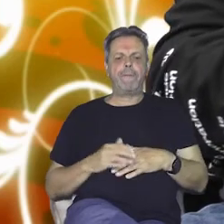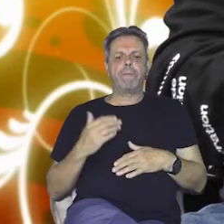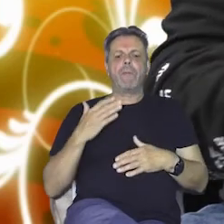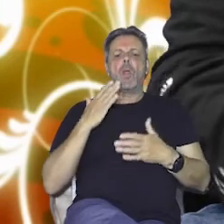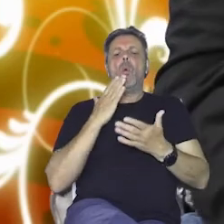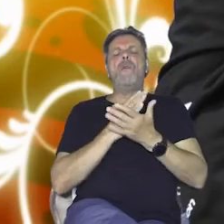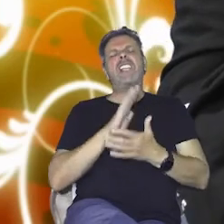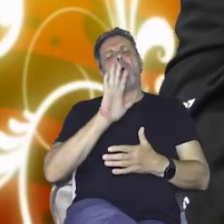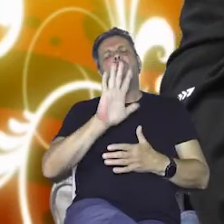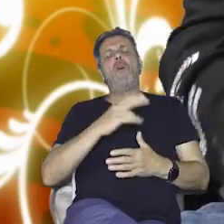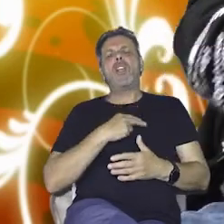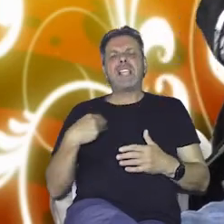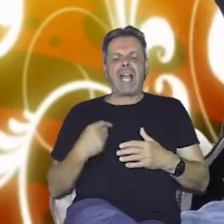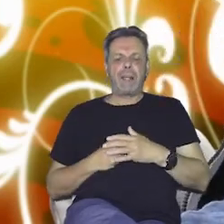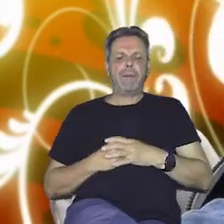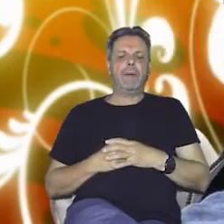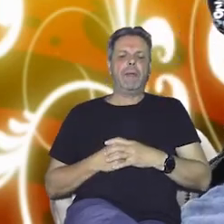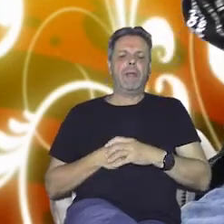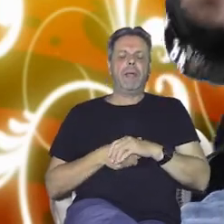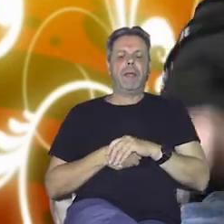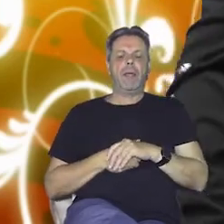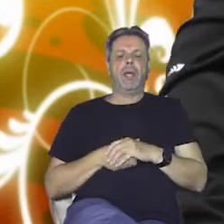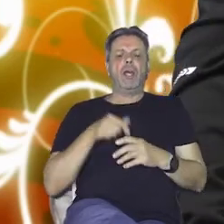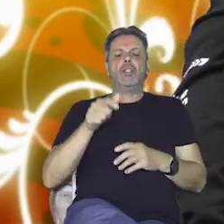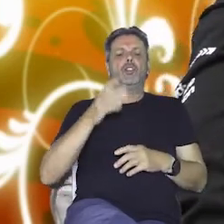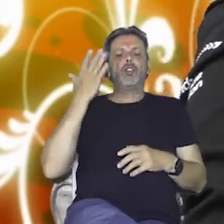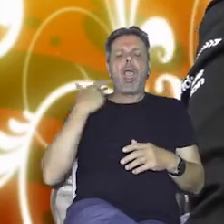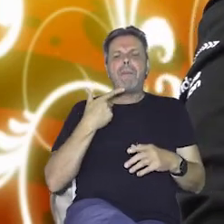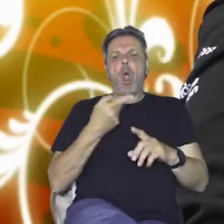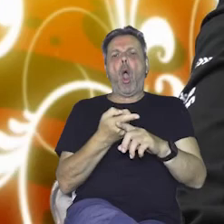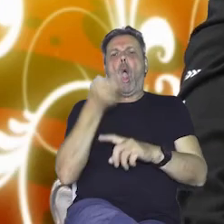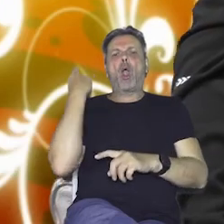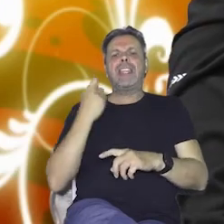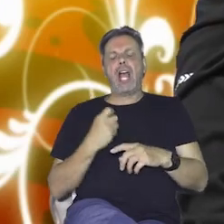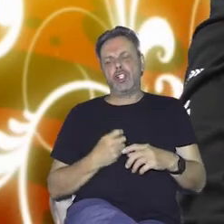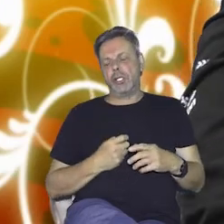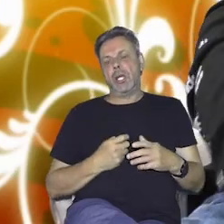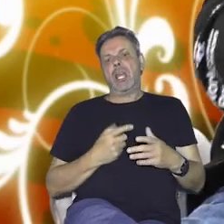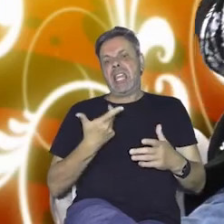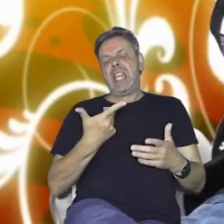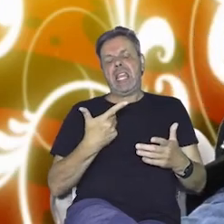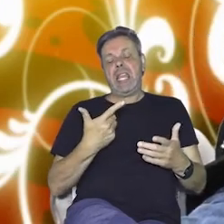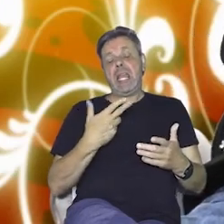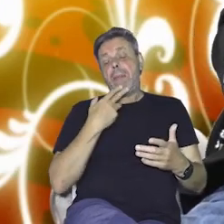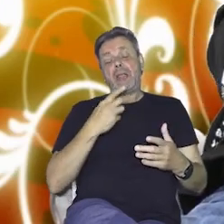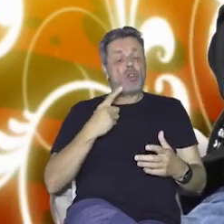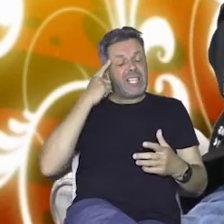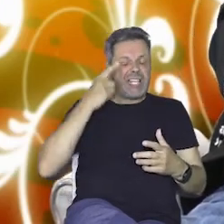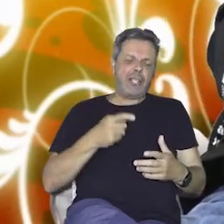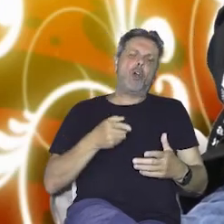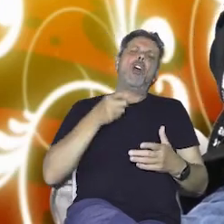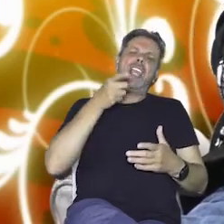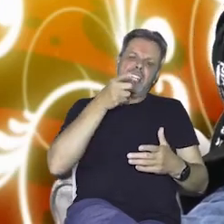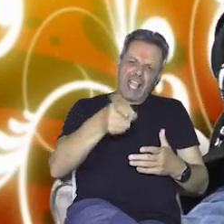tvoji Zagrebe, nikad te ne napuštamo, i to je bio taj okidač da ipak se neko sjeti i da za to